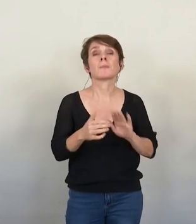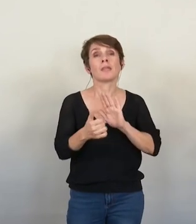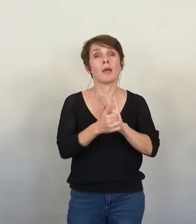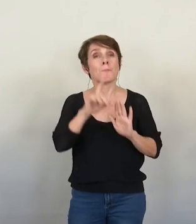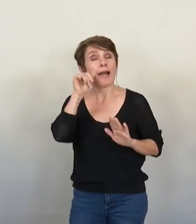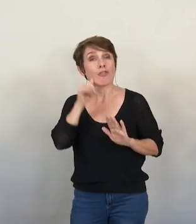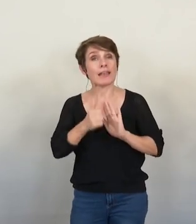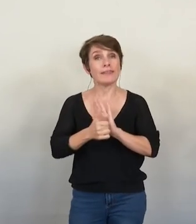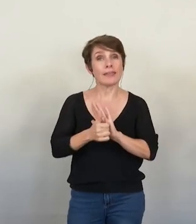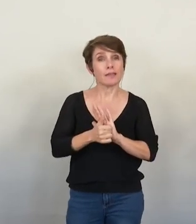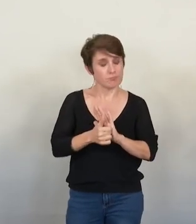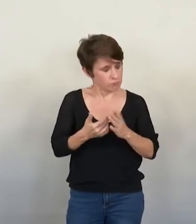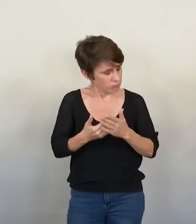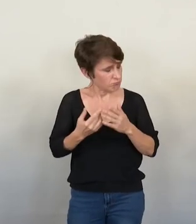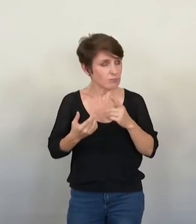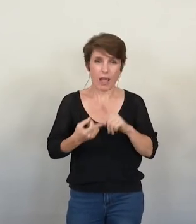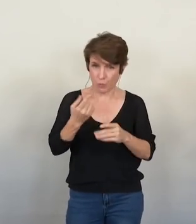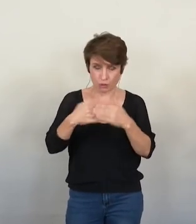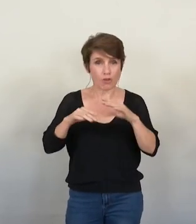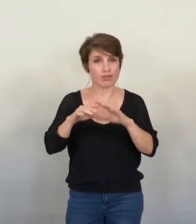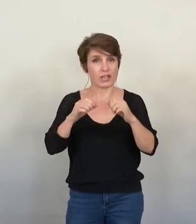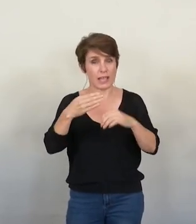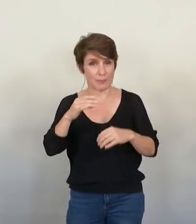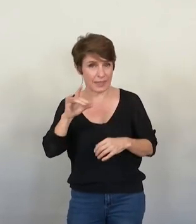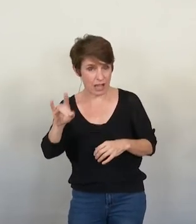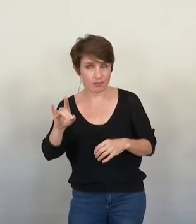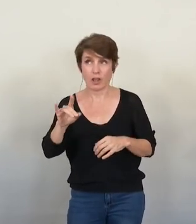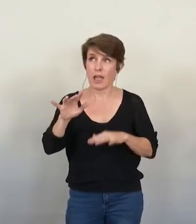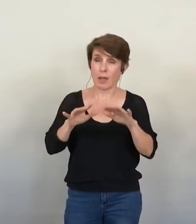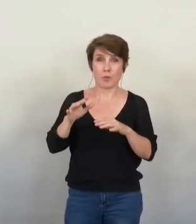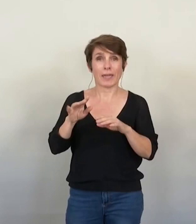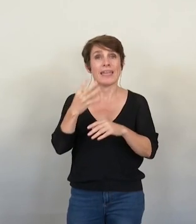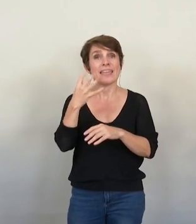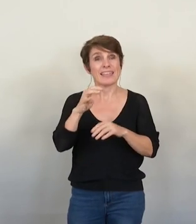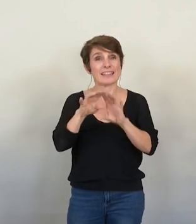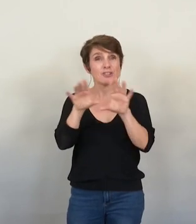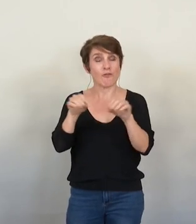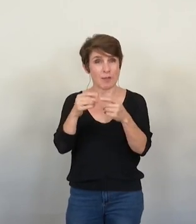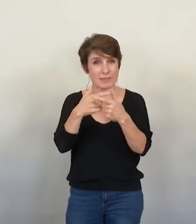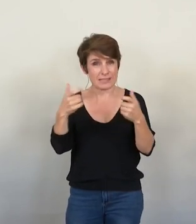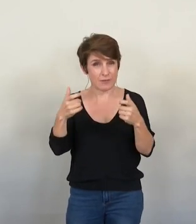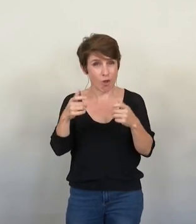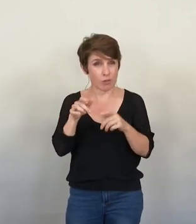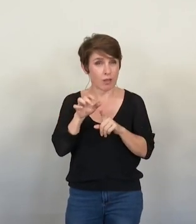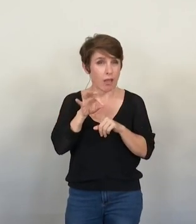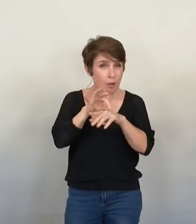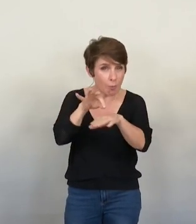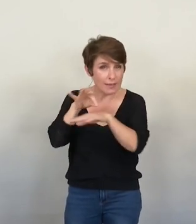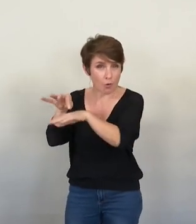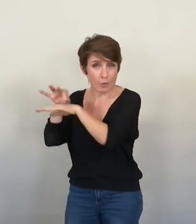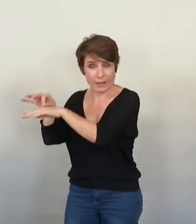MDH non plus on a presque 400 accompagnements individuels de famille qui couvrent près de 900 enfants